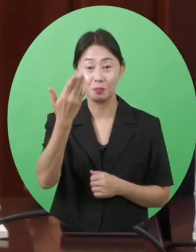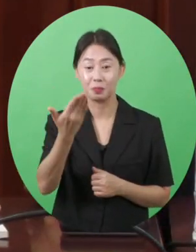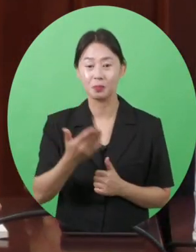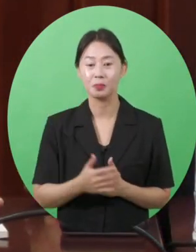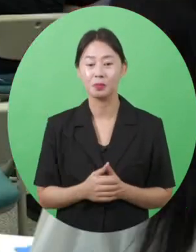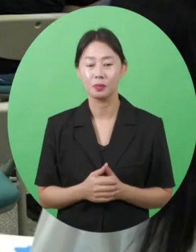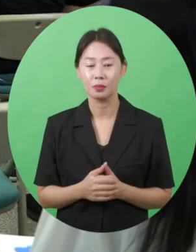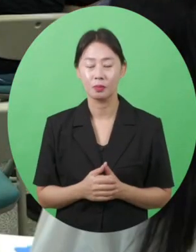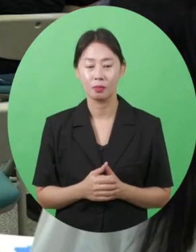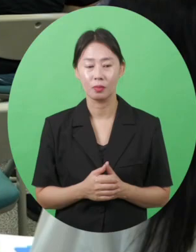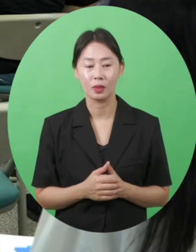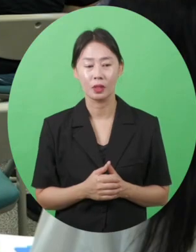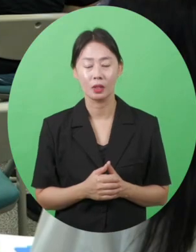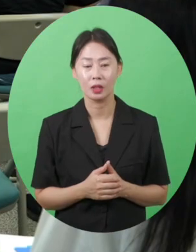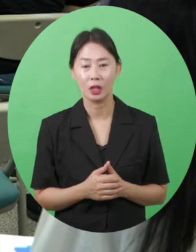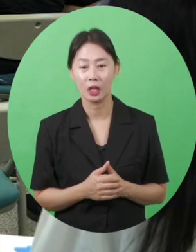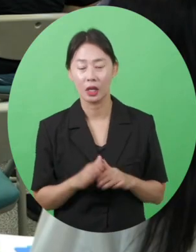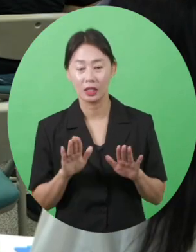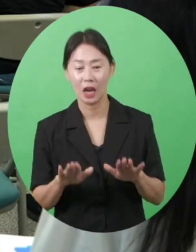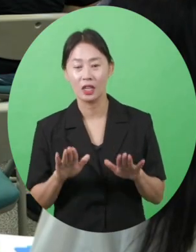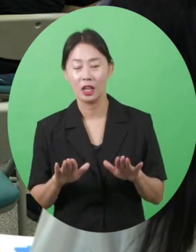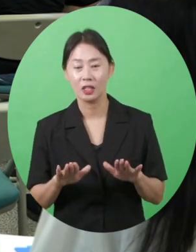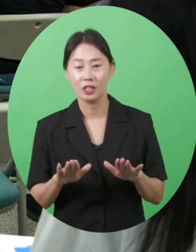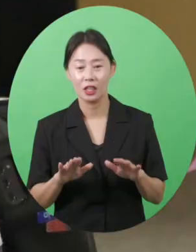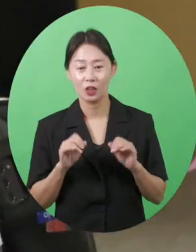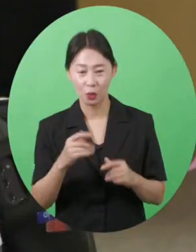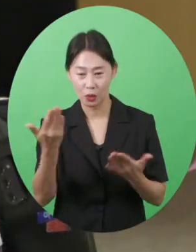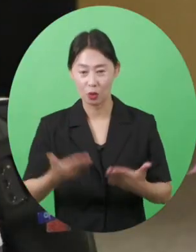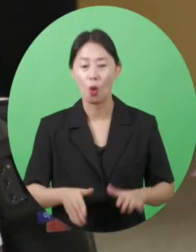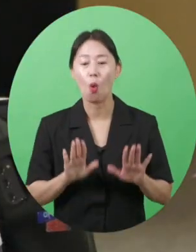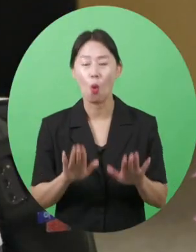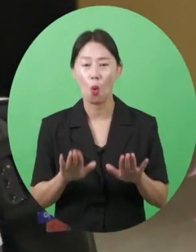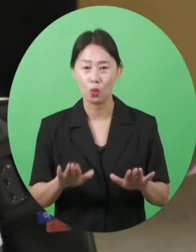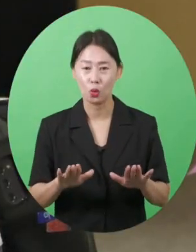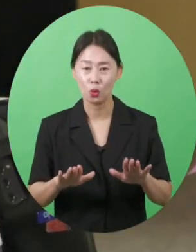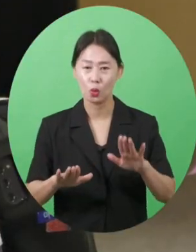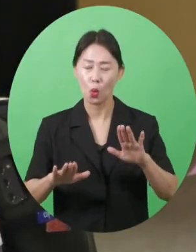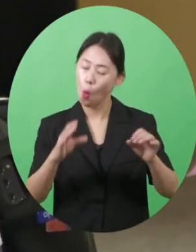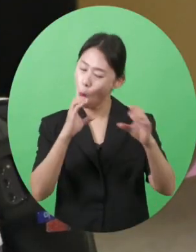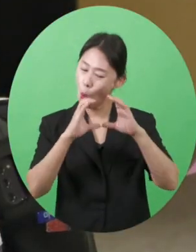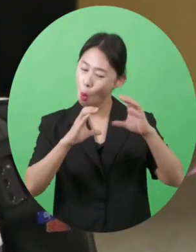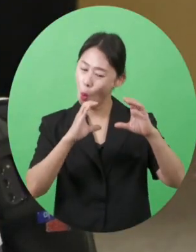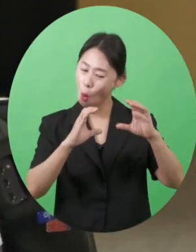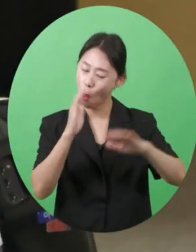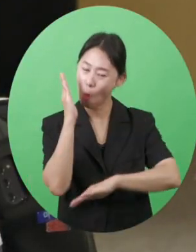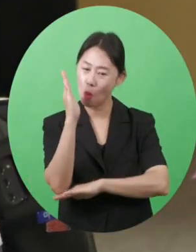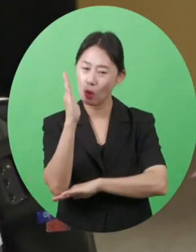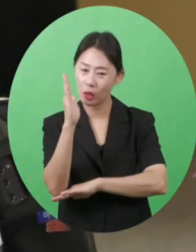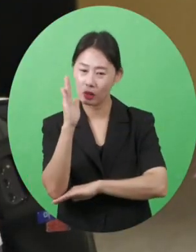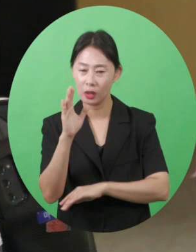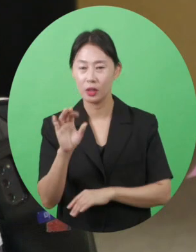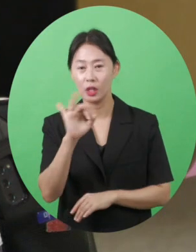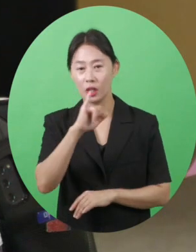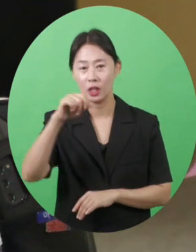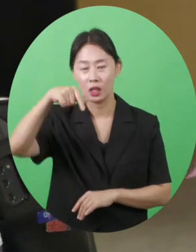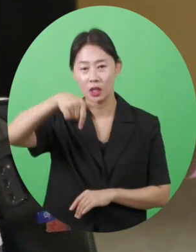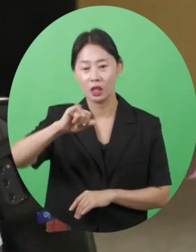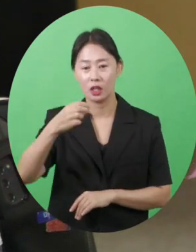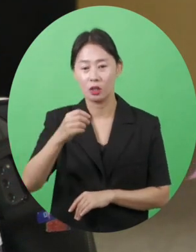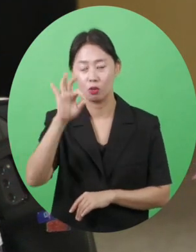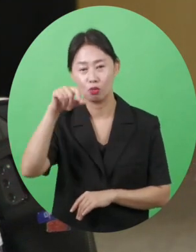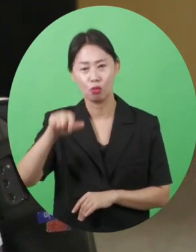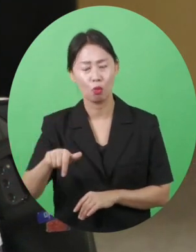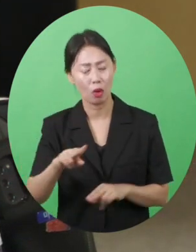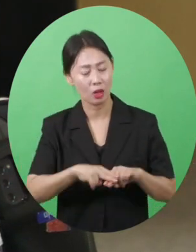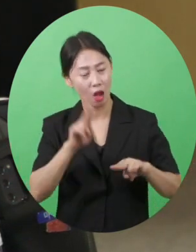주세요. 조명찬 소장님, 양보해 주셔서 감사합니다. 오늘 토론을 보면서 그 이기림 활동가님이